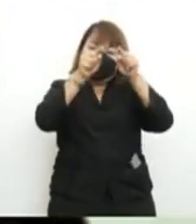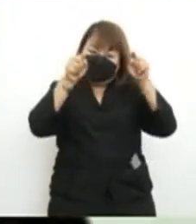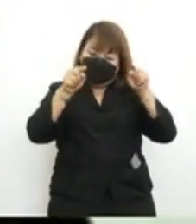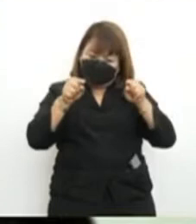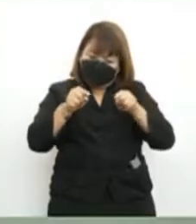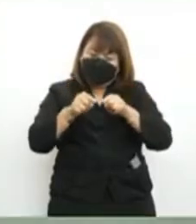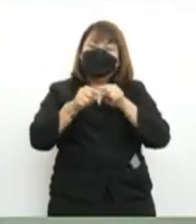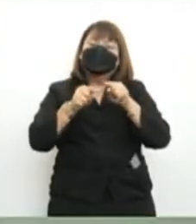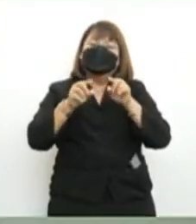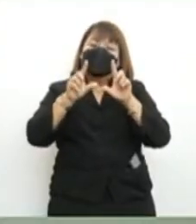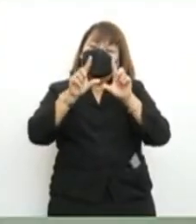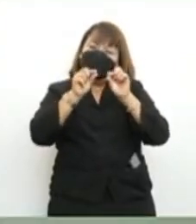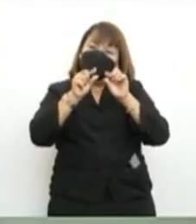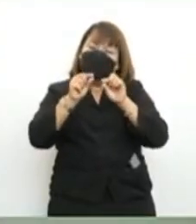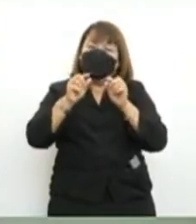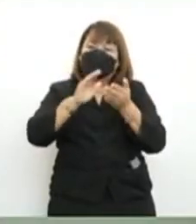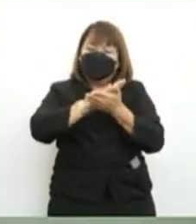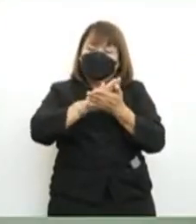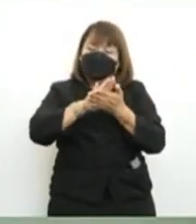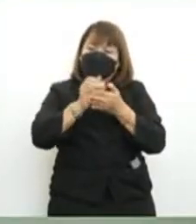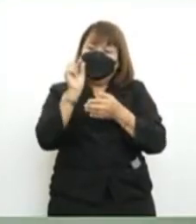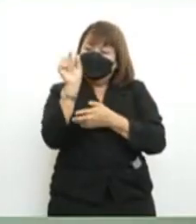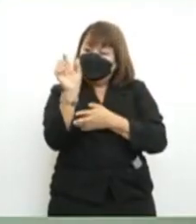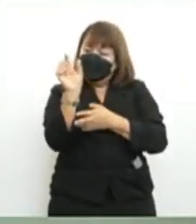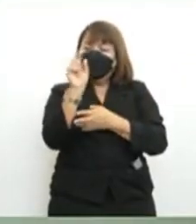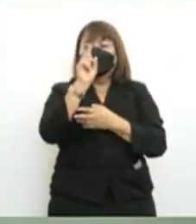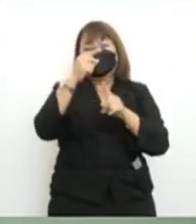บร้อยเว้นด้านหนึ่งไว้ประมาณครึ่งนิ้ว